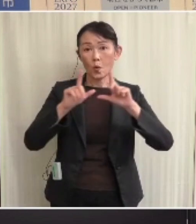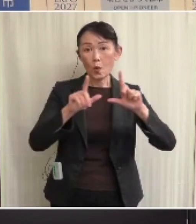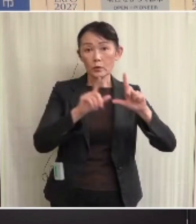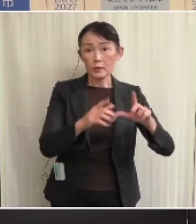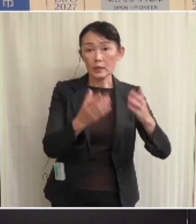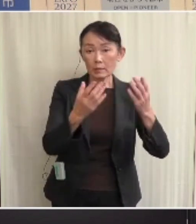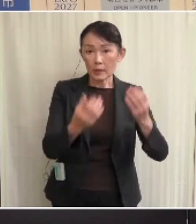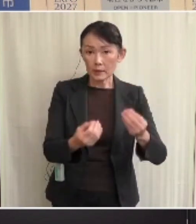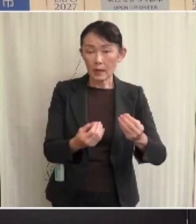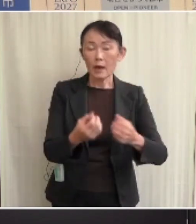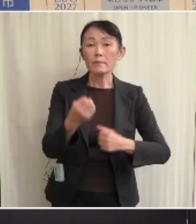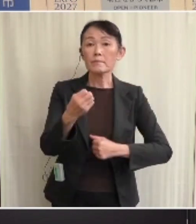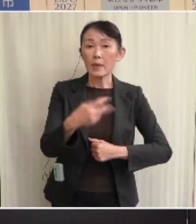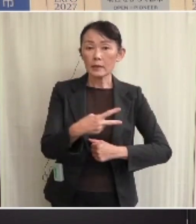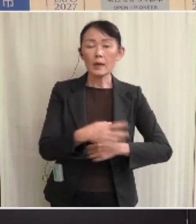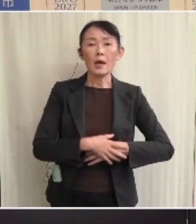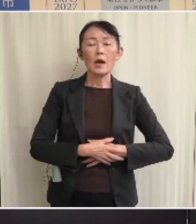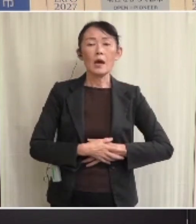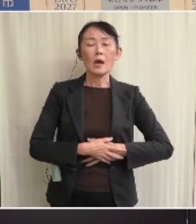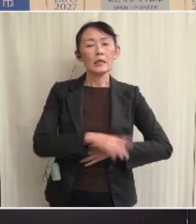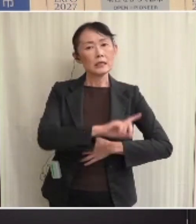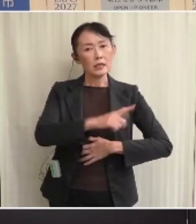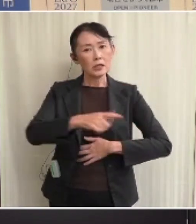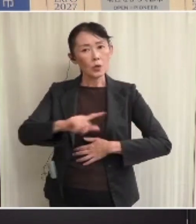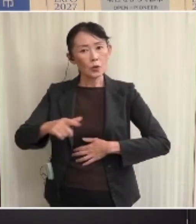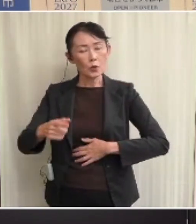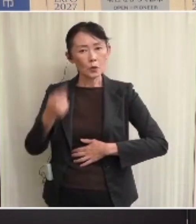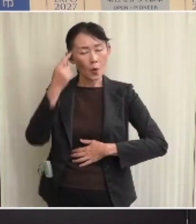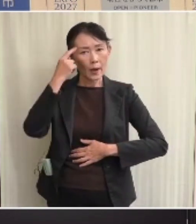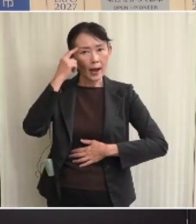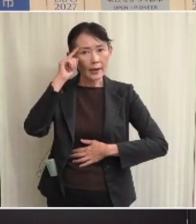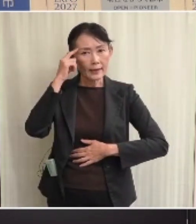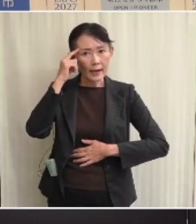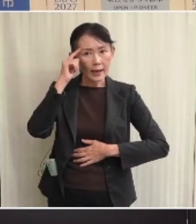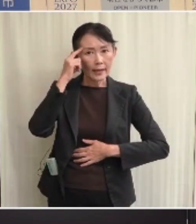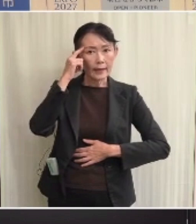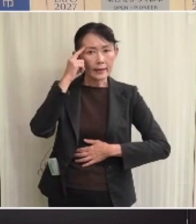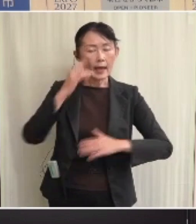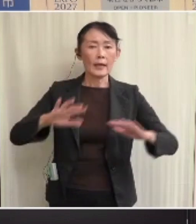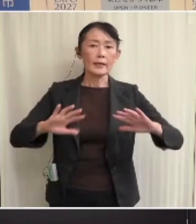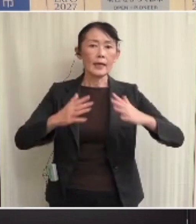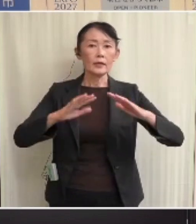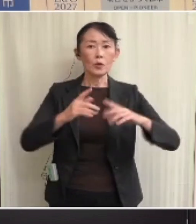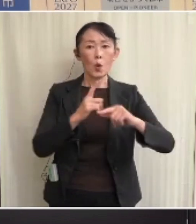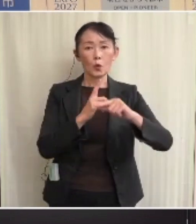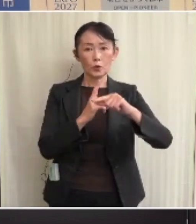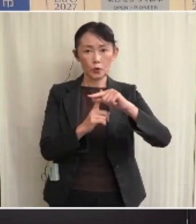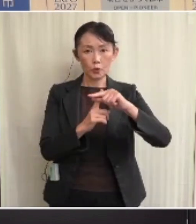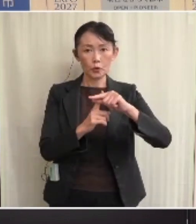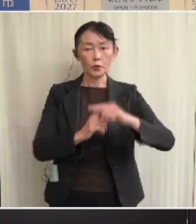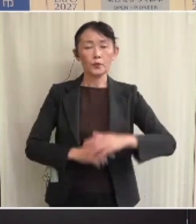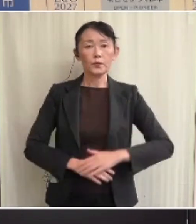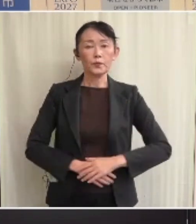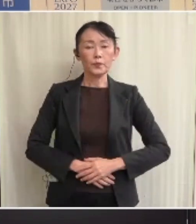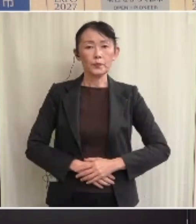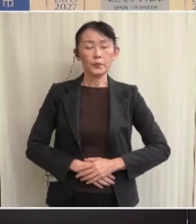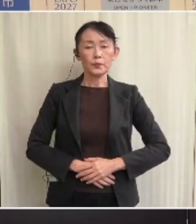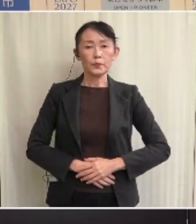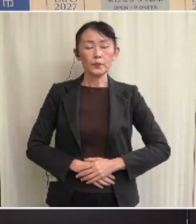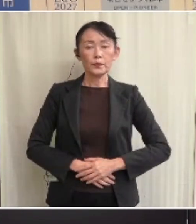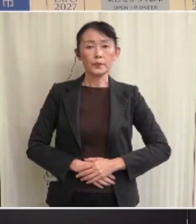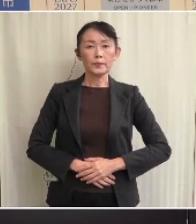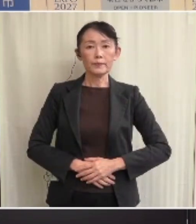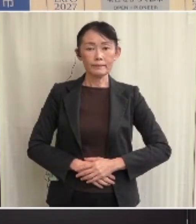ま事項をですね加味しながら検討を進めているところでございます。 では